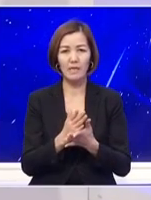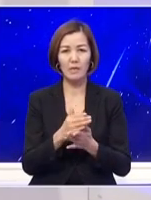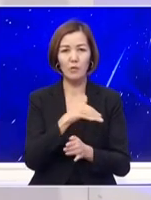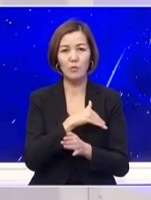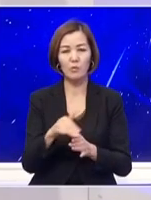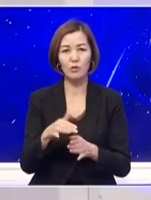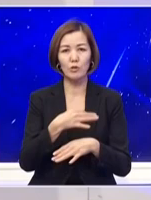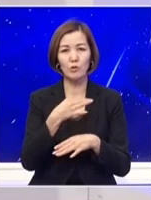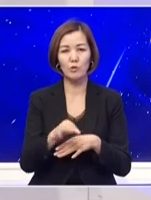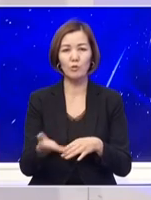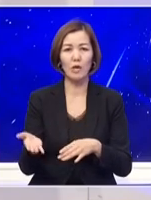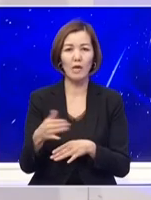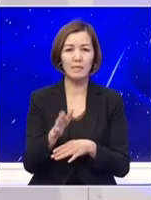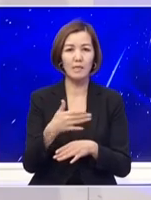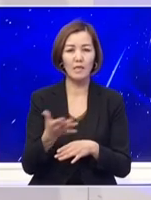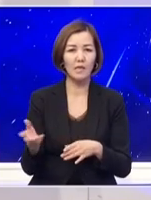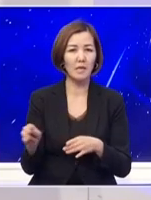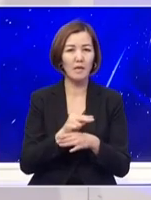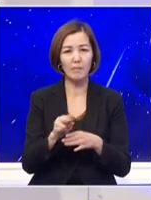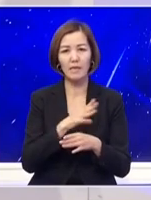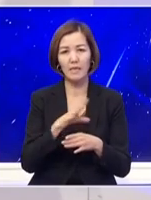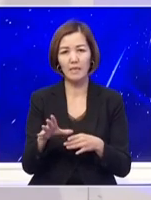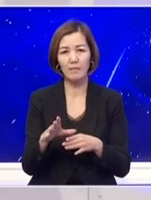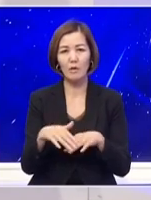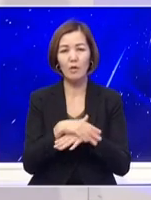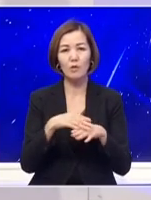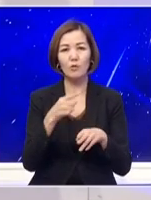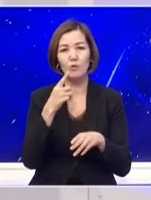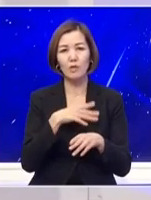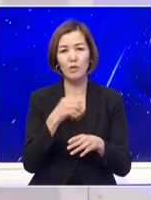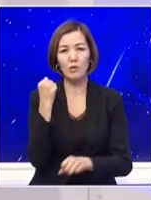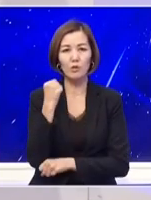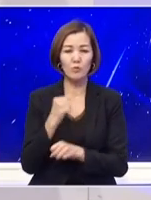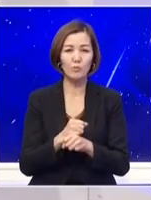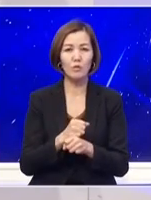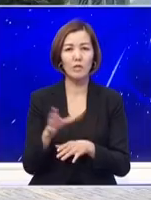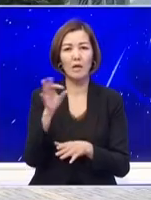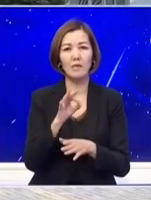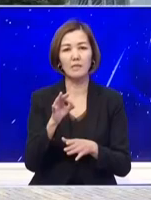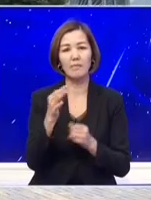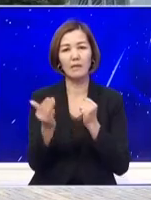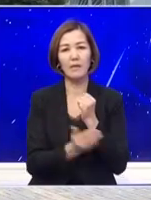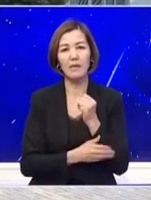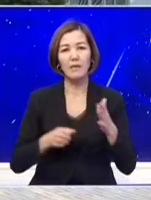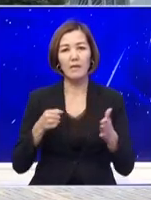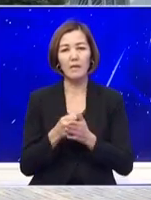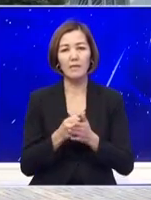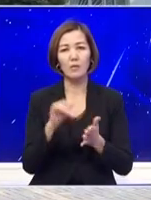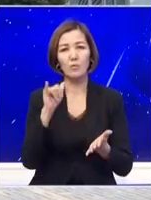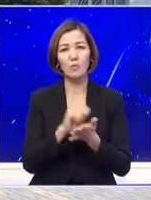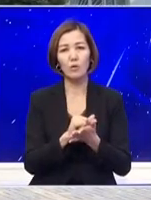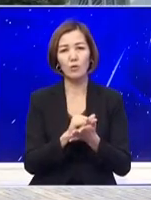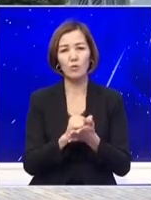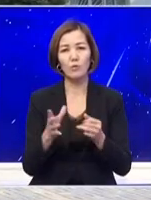көшесінде күзде қазылған жер әлі қалпына келтірілмеген. Тұрғындардың айтуынша, жұмысшылар қазан айының соңында кәр жүйесін орнату